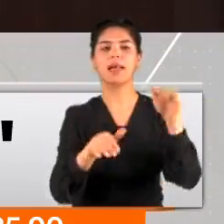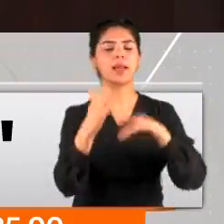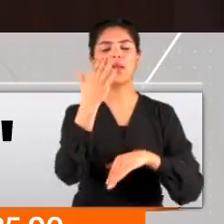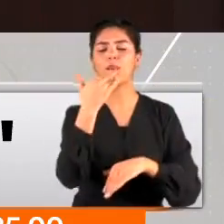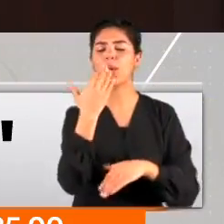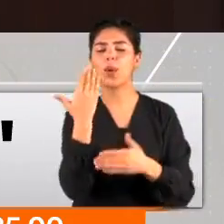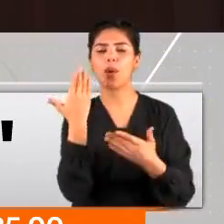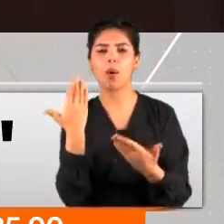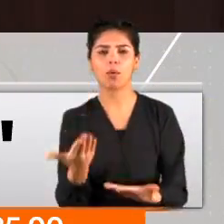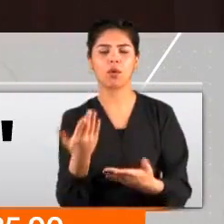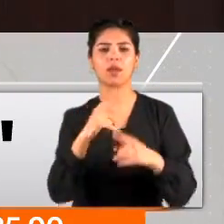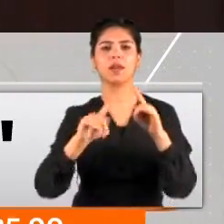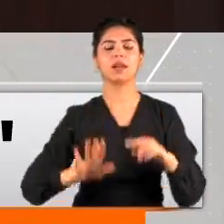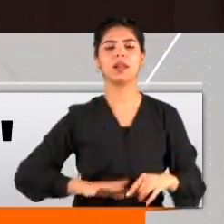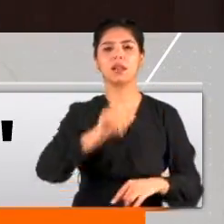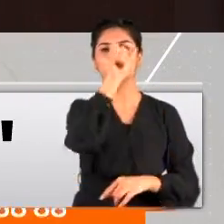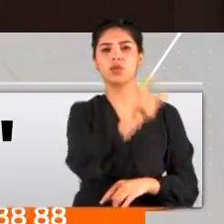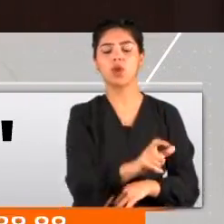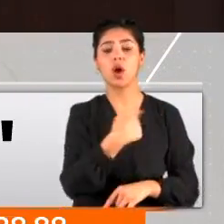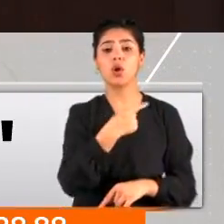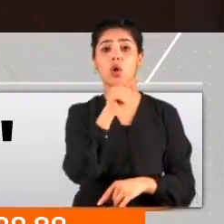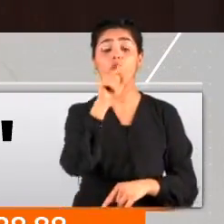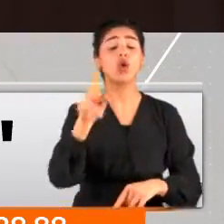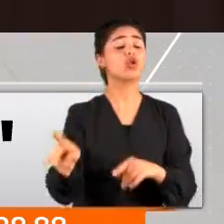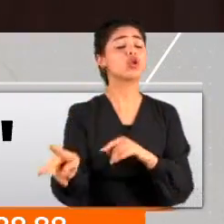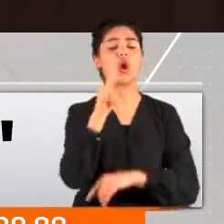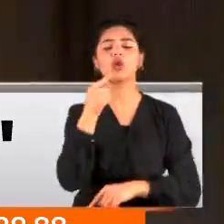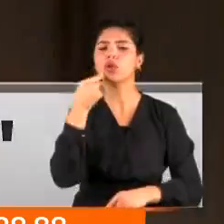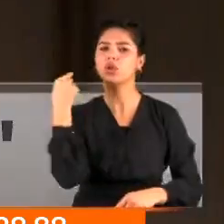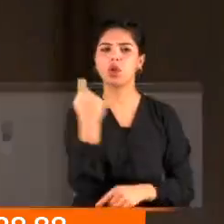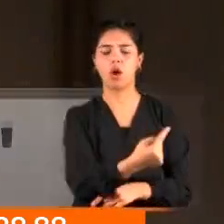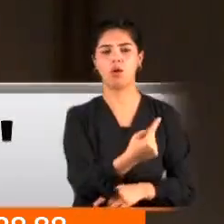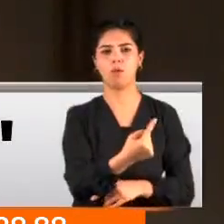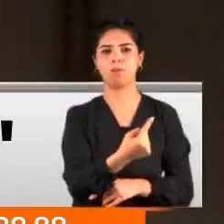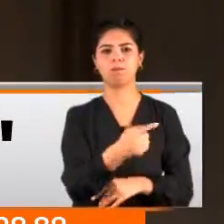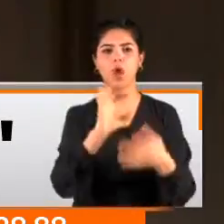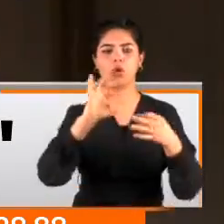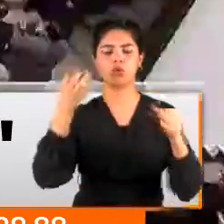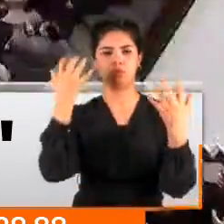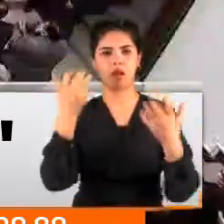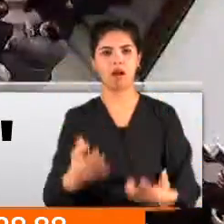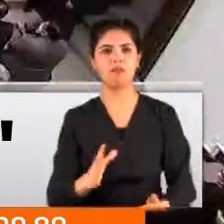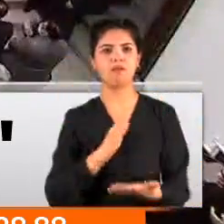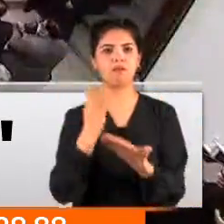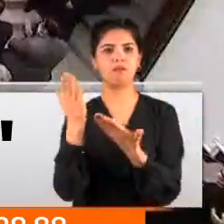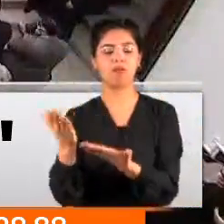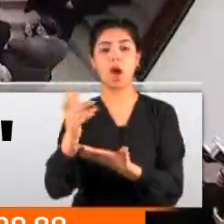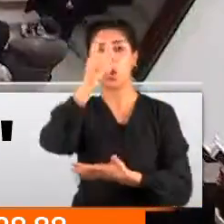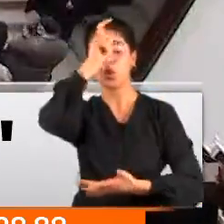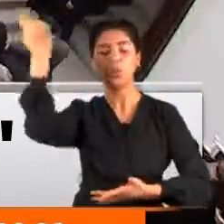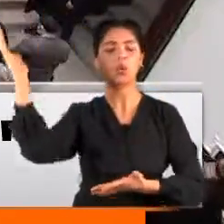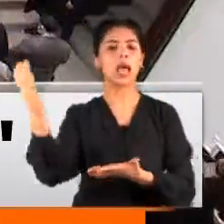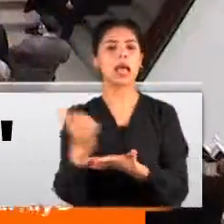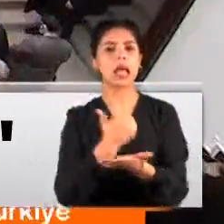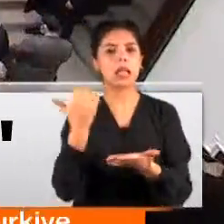yok. Bak Bay Kemal, noktalı virgül değil ha, nokta koyuyorum. Sözleri giderek sertleşti. Türkiye'nin